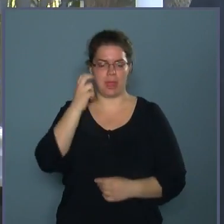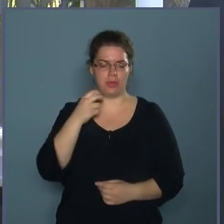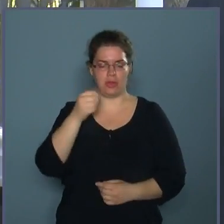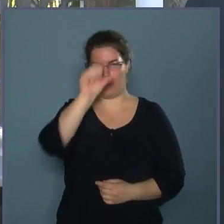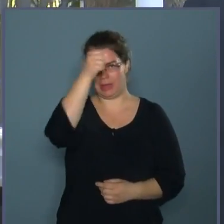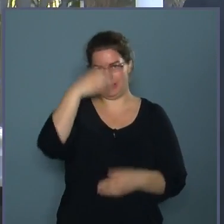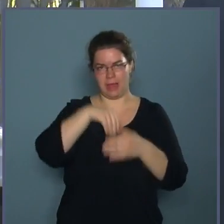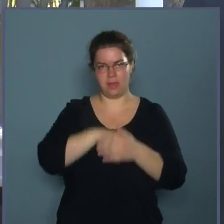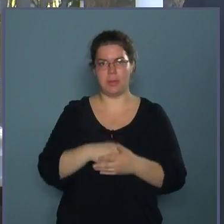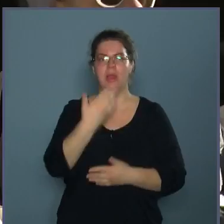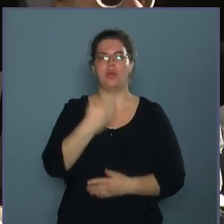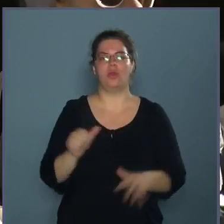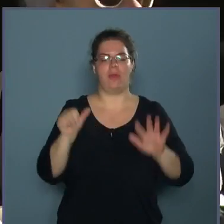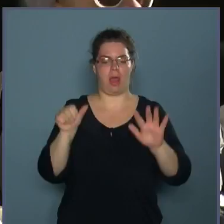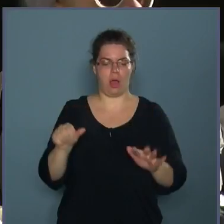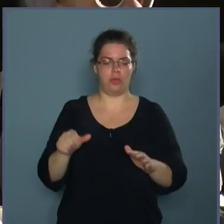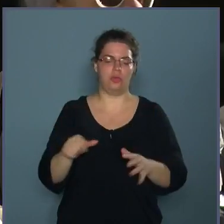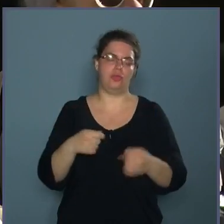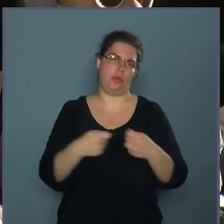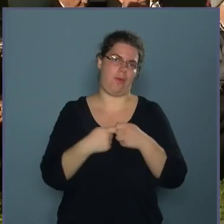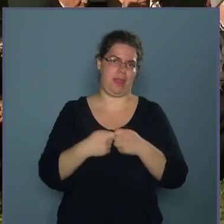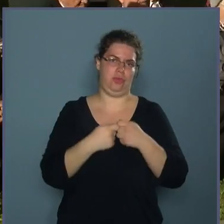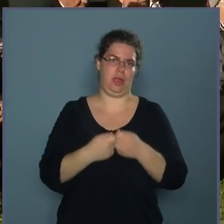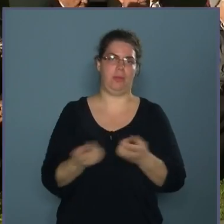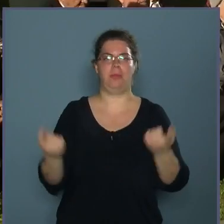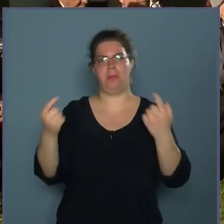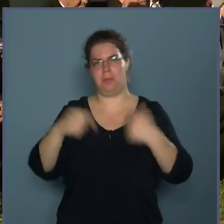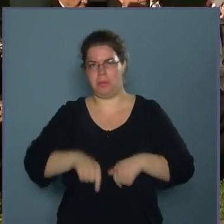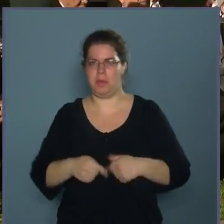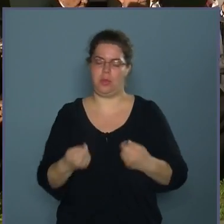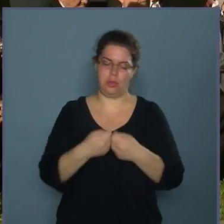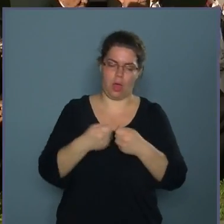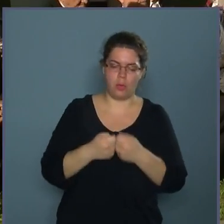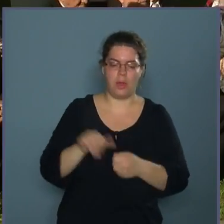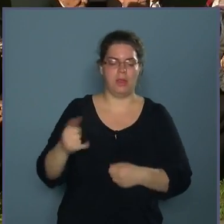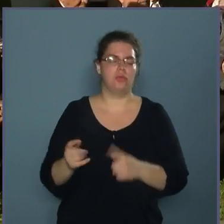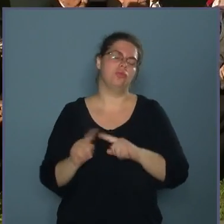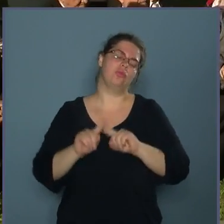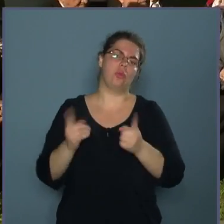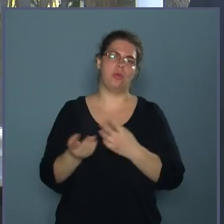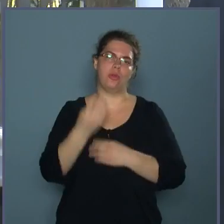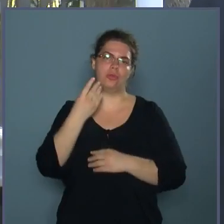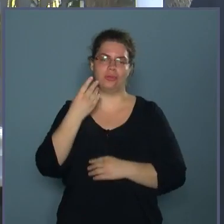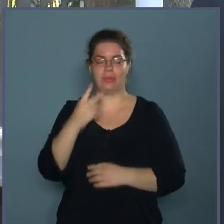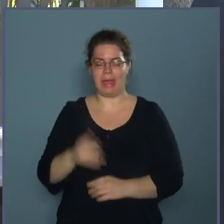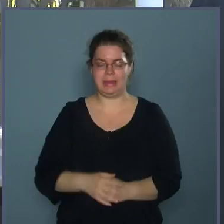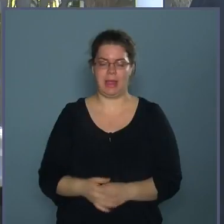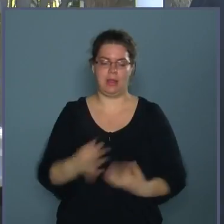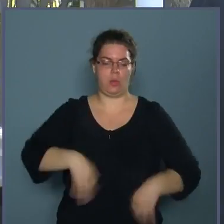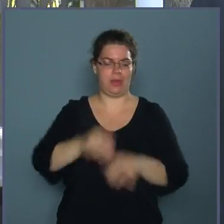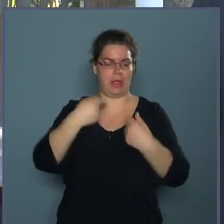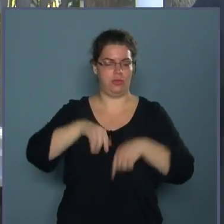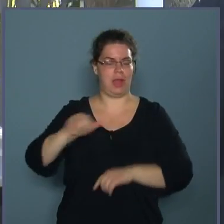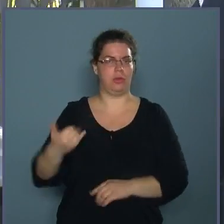Erzsébeti nevében az 56-os szövetség megjelent tagjait, különös tekintettel az országos elnökre